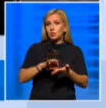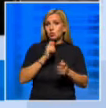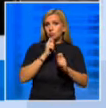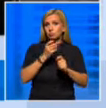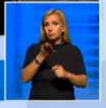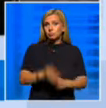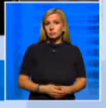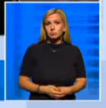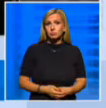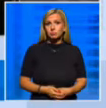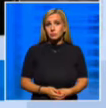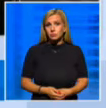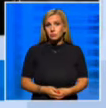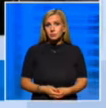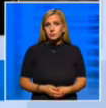теб.